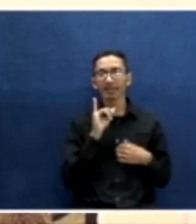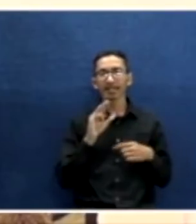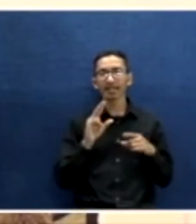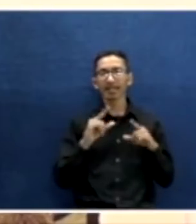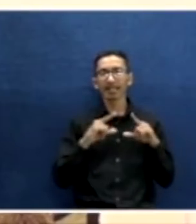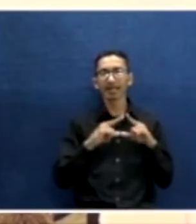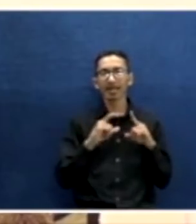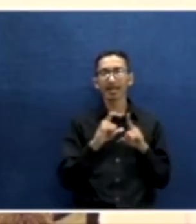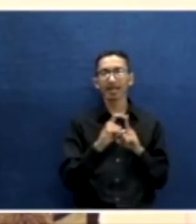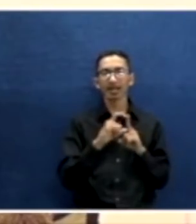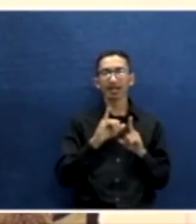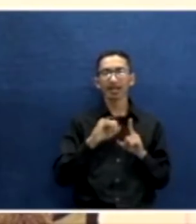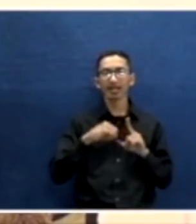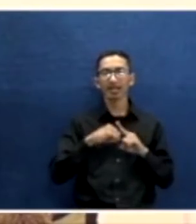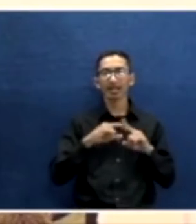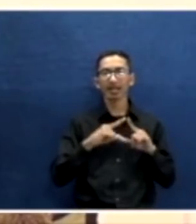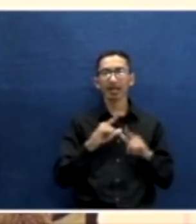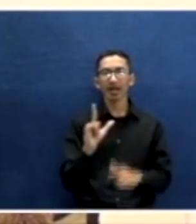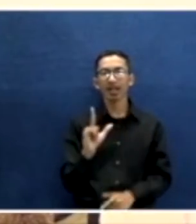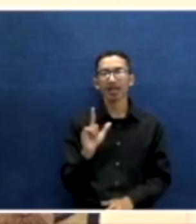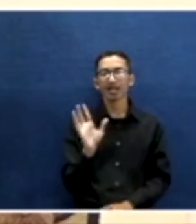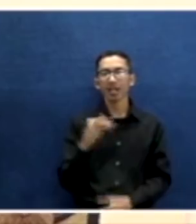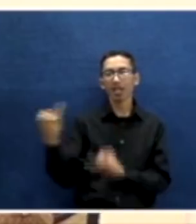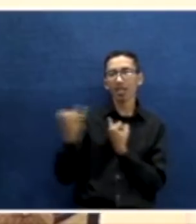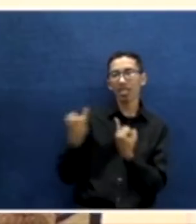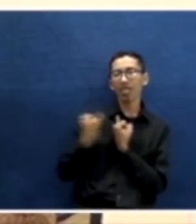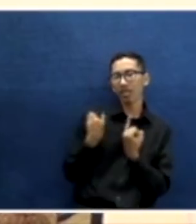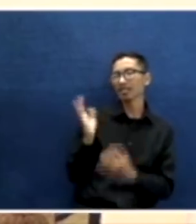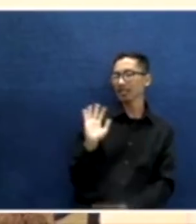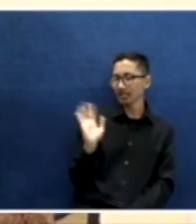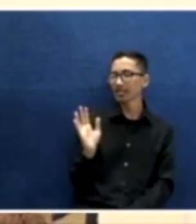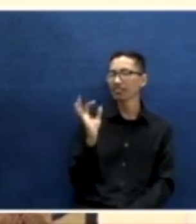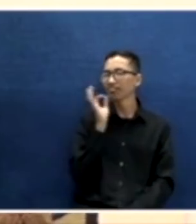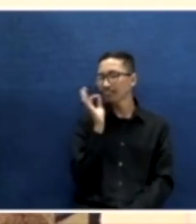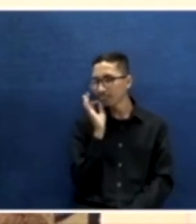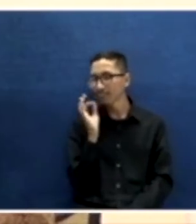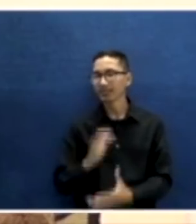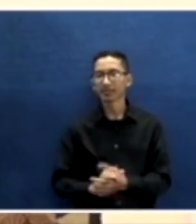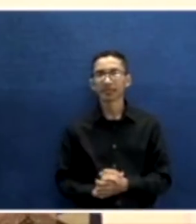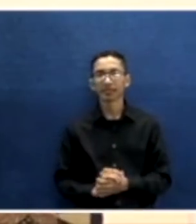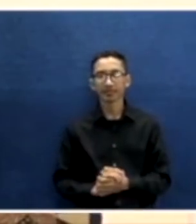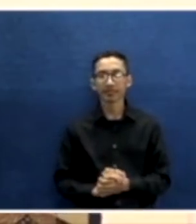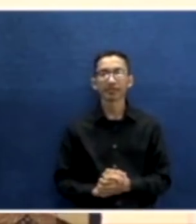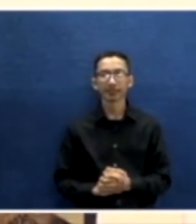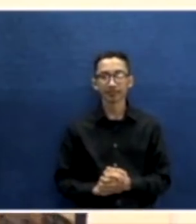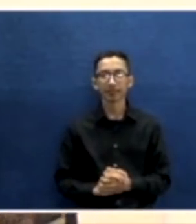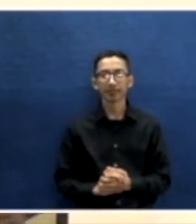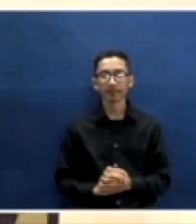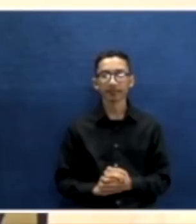memang kami tidak pernah menaruh radikalisme Di Balik Cadar dan dibalik jilbab Hai ini yang saya punya sampaikan di luar tema